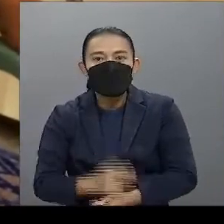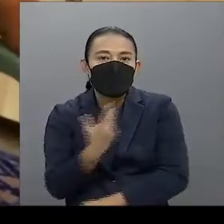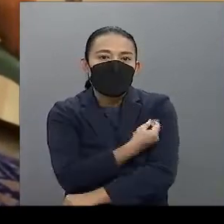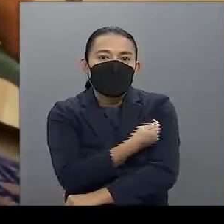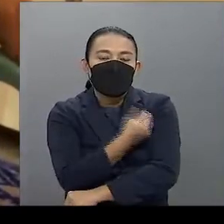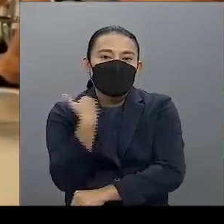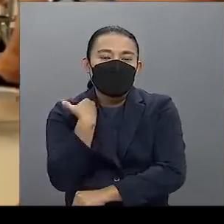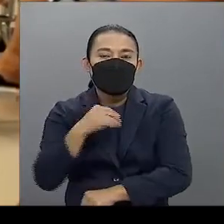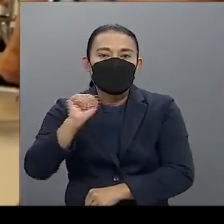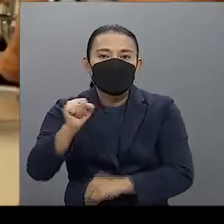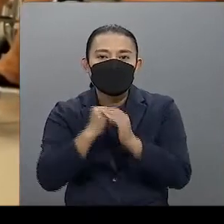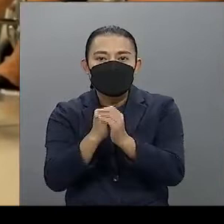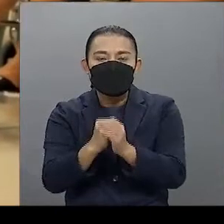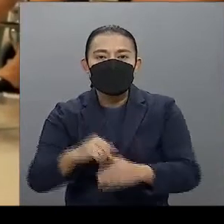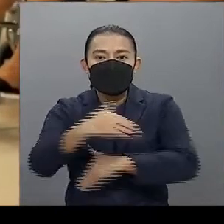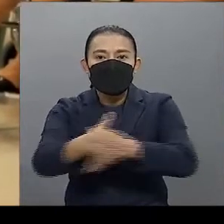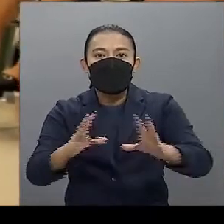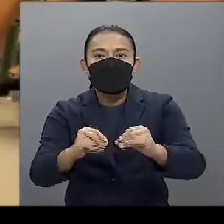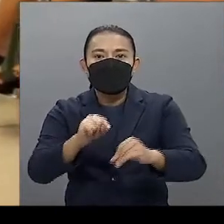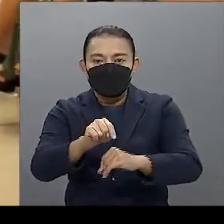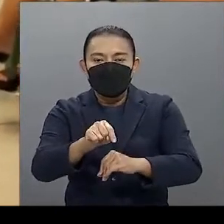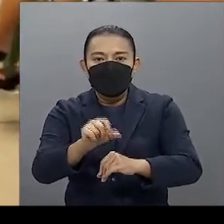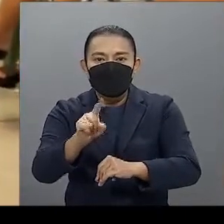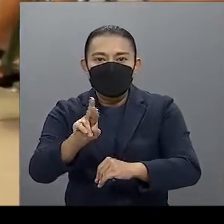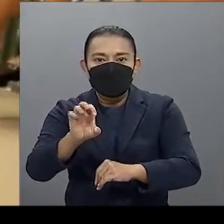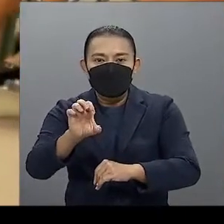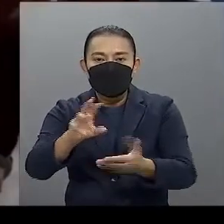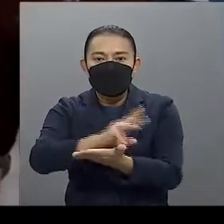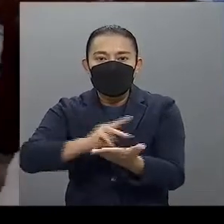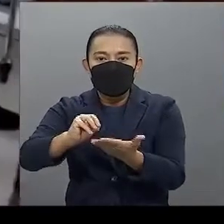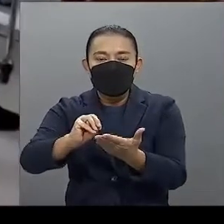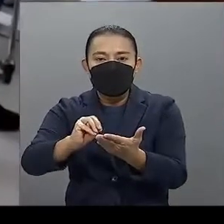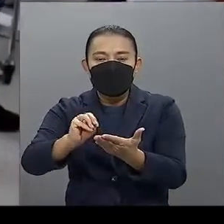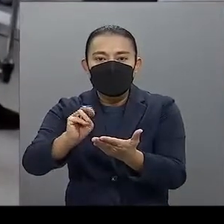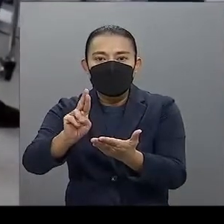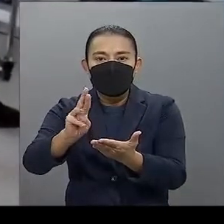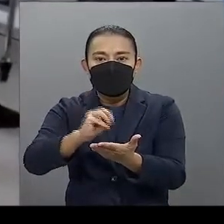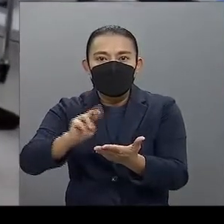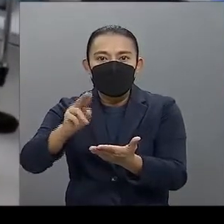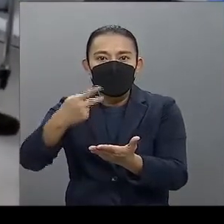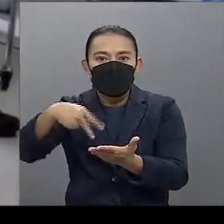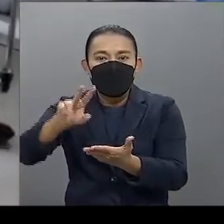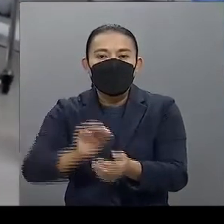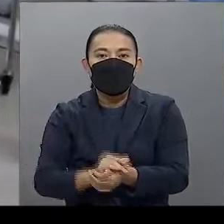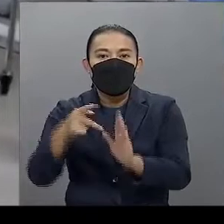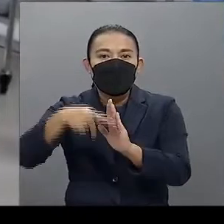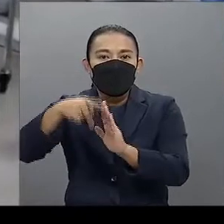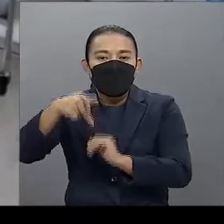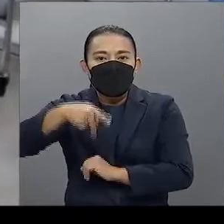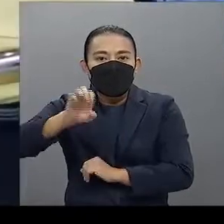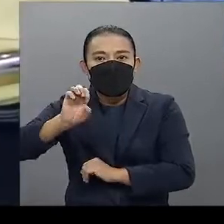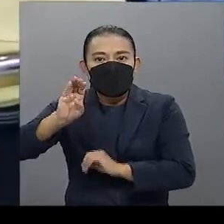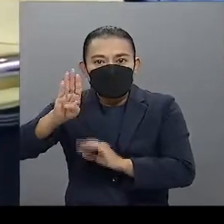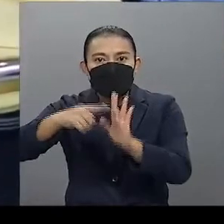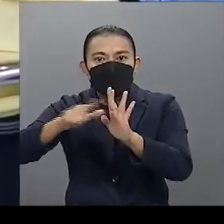แบตที่หอประชุมศรีวชิรโชติมหาวิทยาลัยราชภัฏพิบูลสงครามค่ะโดยน้ำต่ำวันที่ 7มิถุนายนมีประชาชน